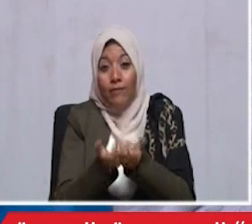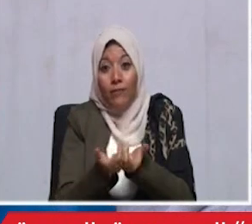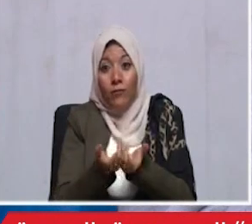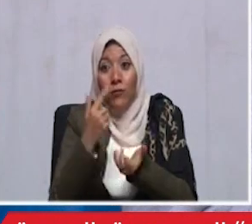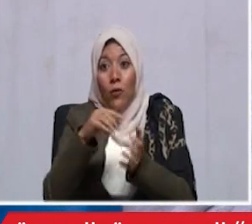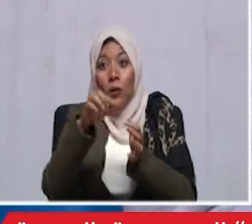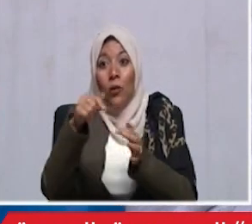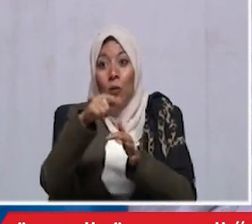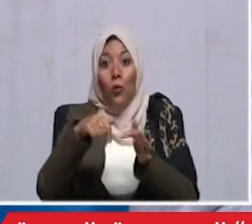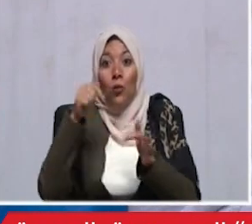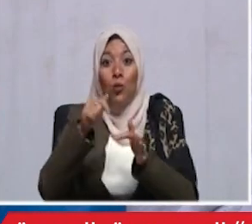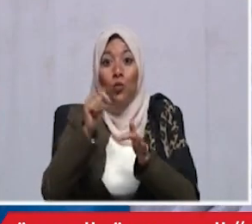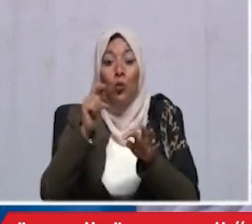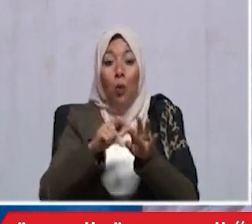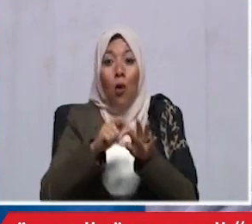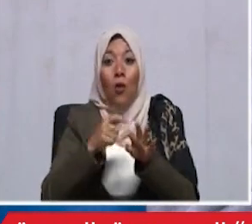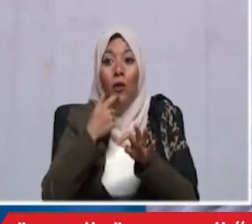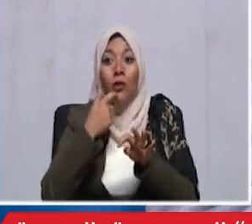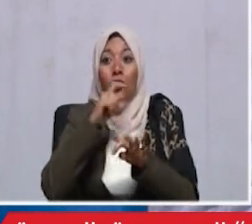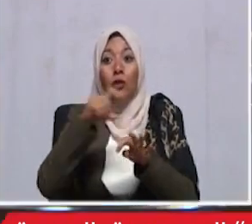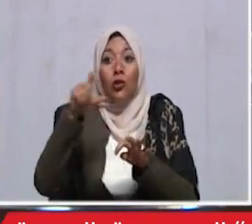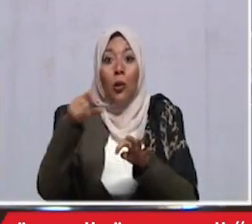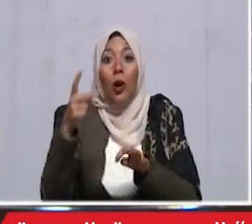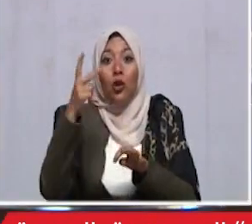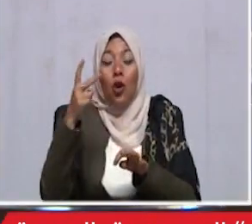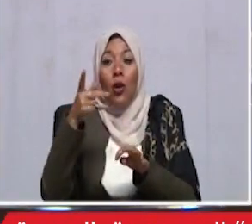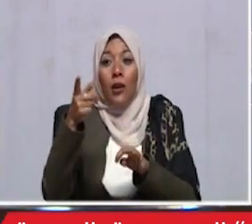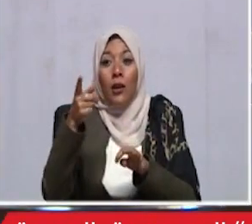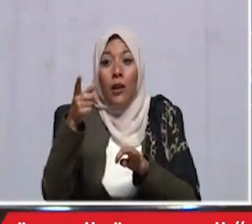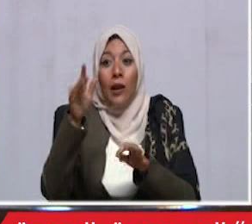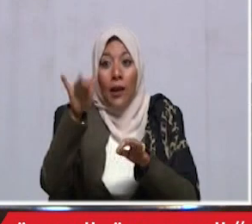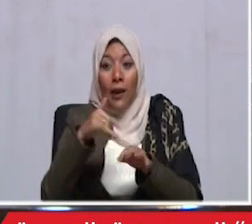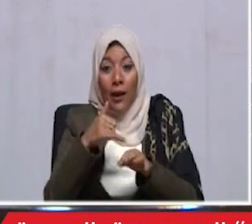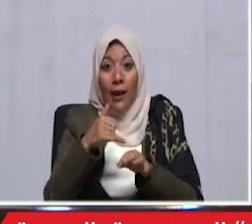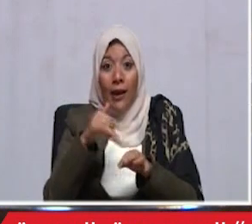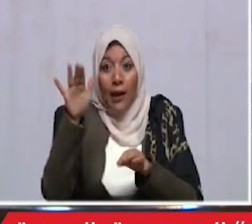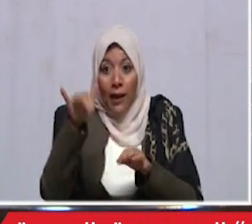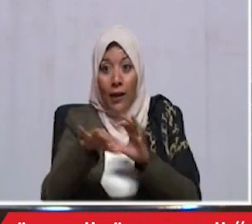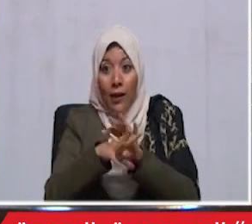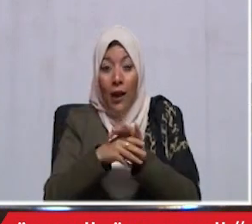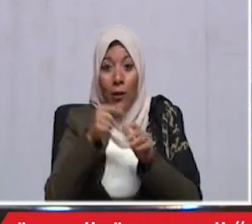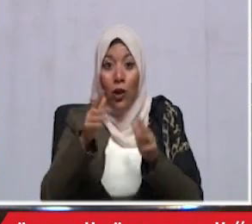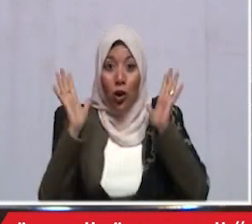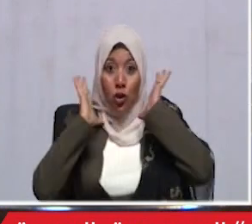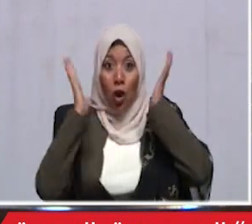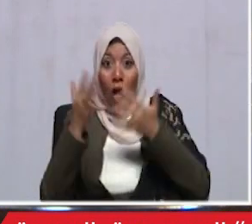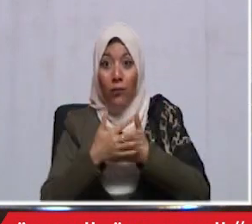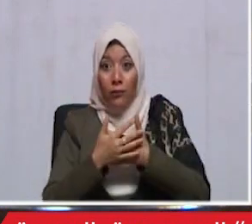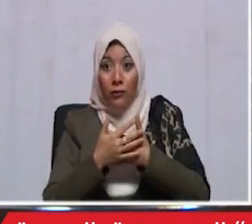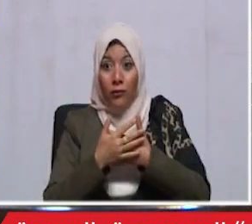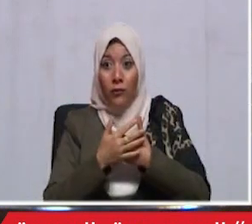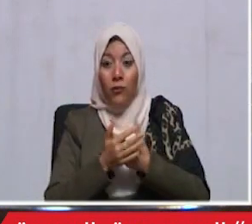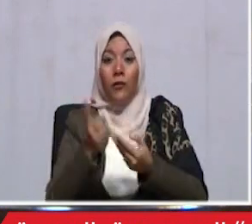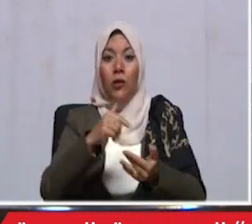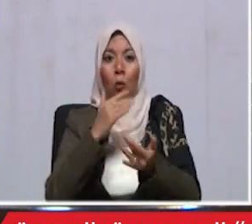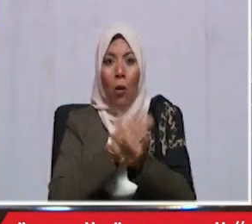وركبت فيها مسمار نخاع، فضلت 7 شهور في الجيبس. هي جت هنا القاهرة من شيخة الأزهر، وفضلت تجيب